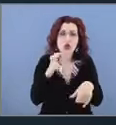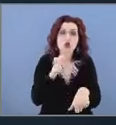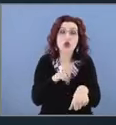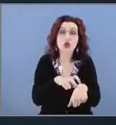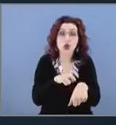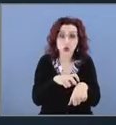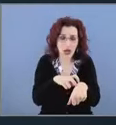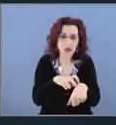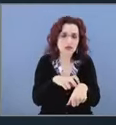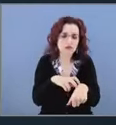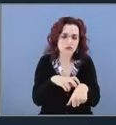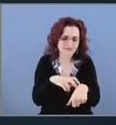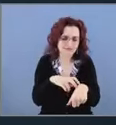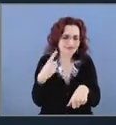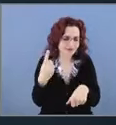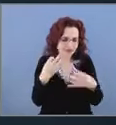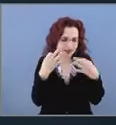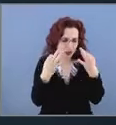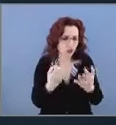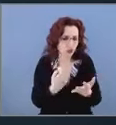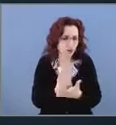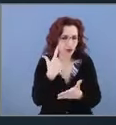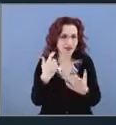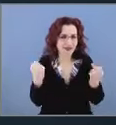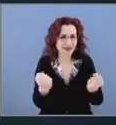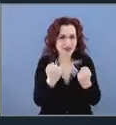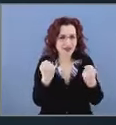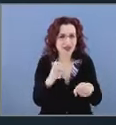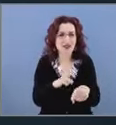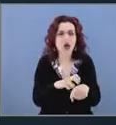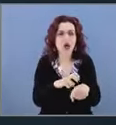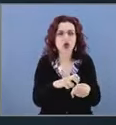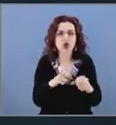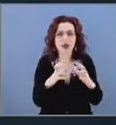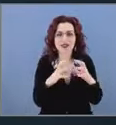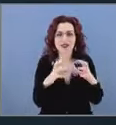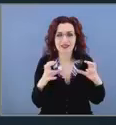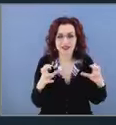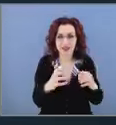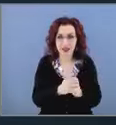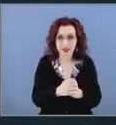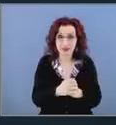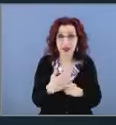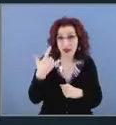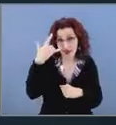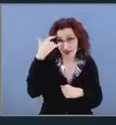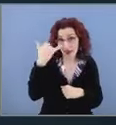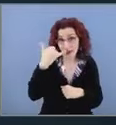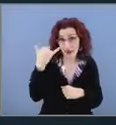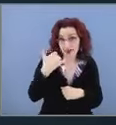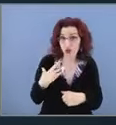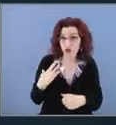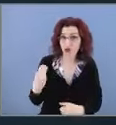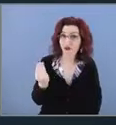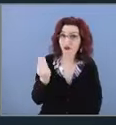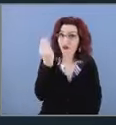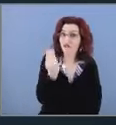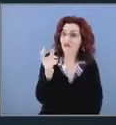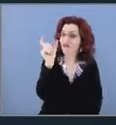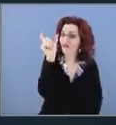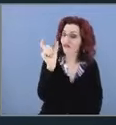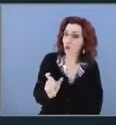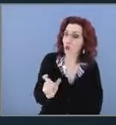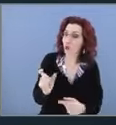industriali. Sapienza si è dotata addirittura di una figura di riferimento che coordini l'azione per